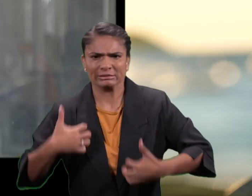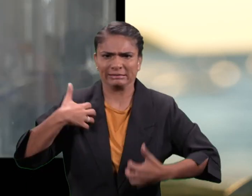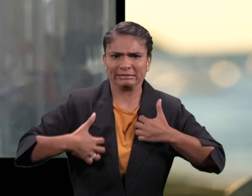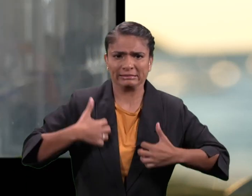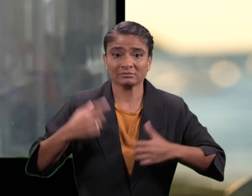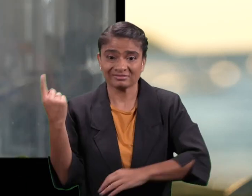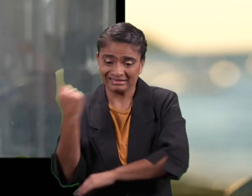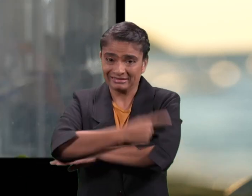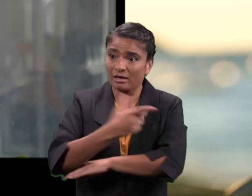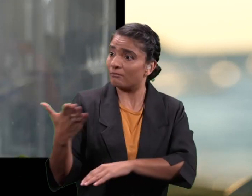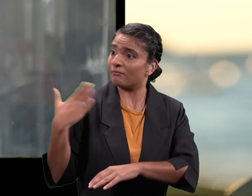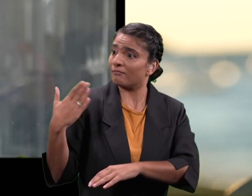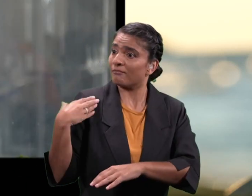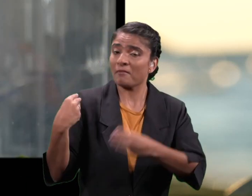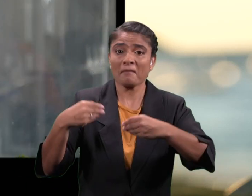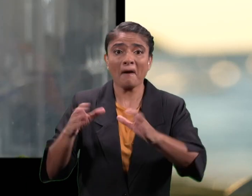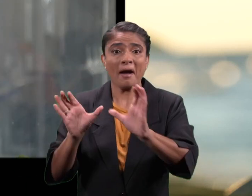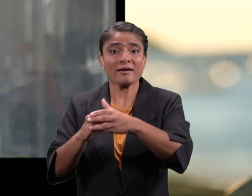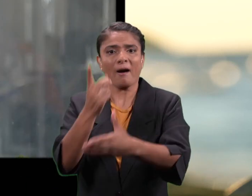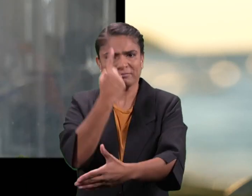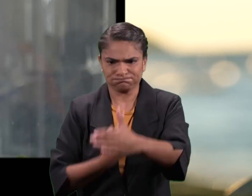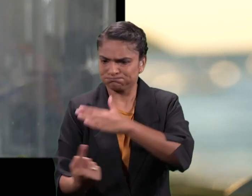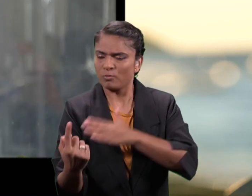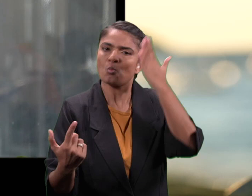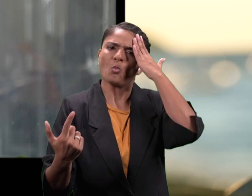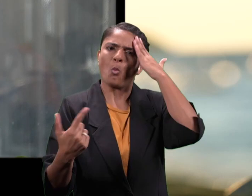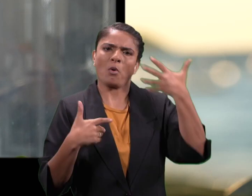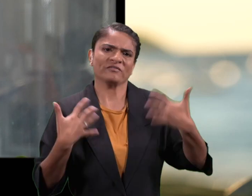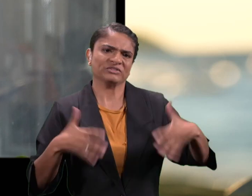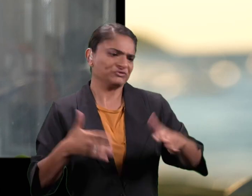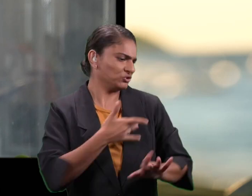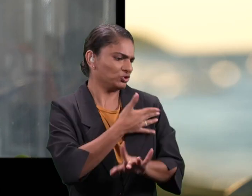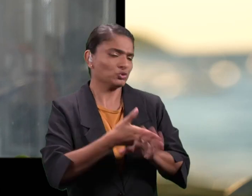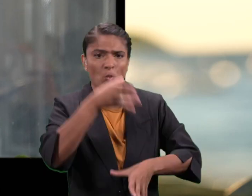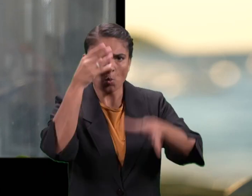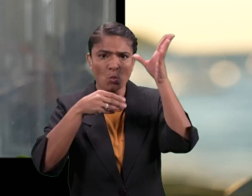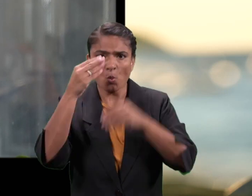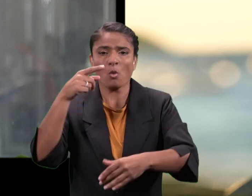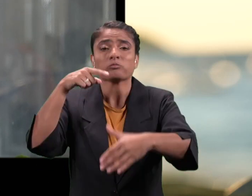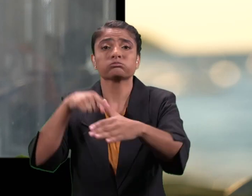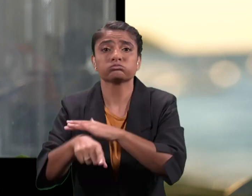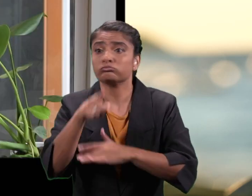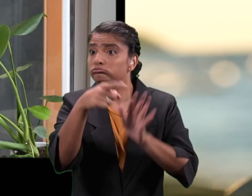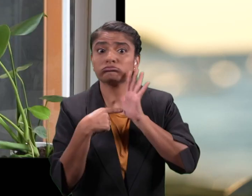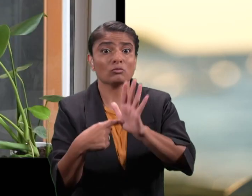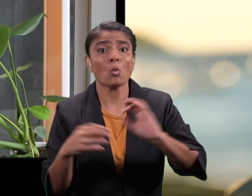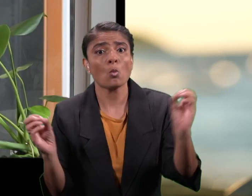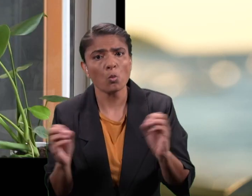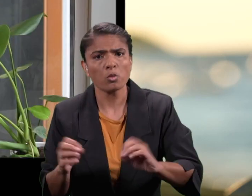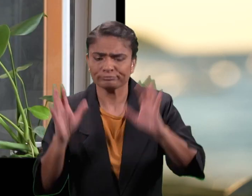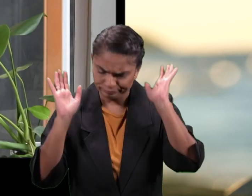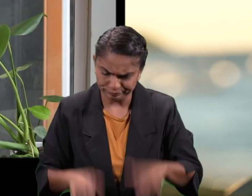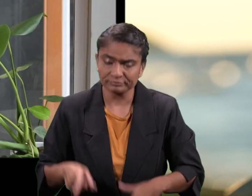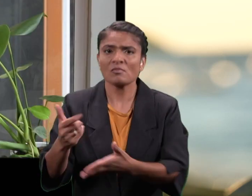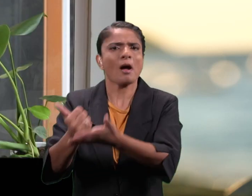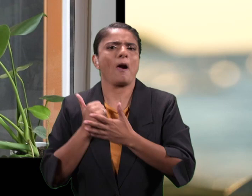day you'll be called in a big company, knowing that you have done a learnership somewhere else. But if you don't have anything to show, there is nothing that they